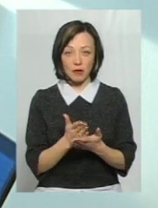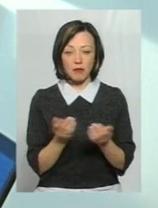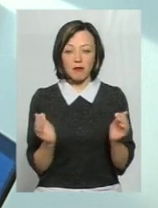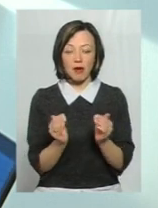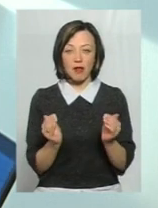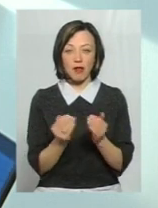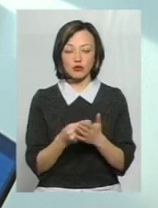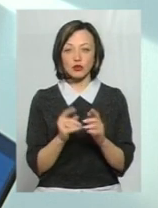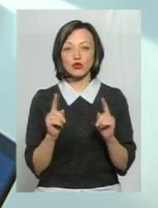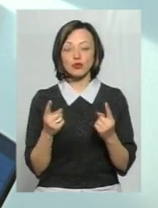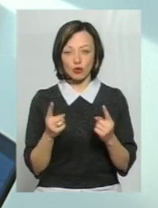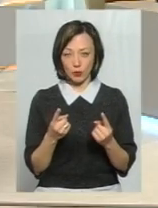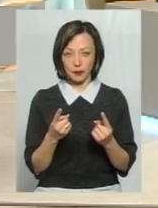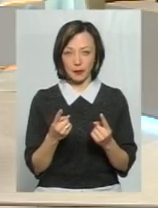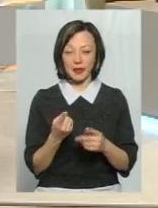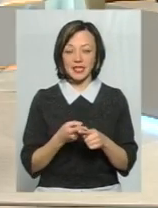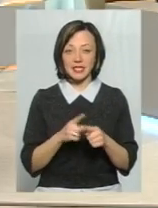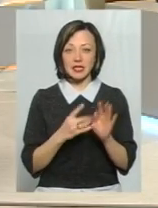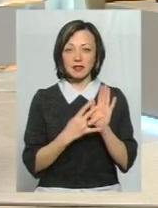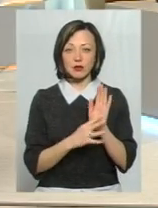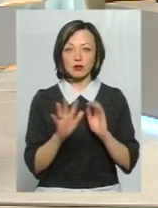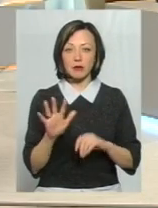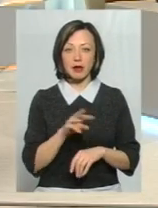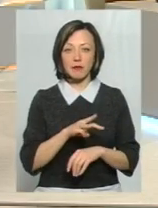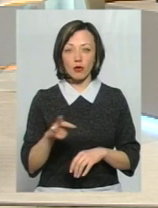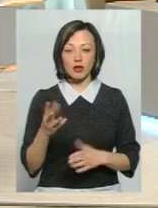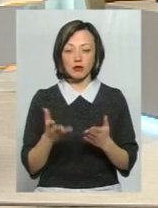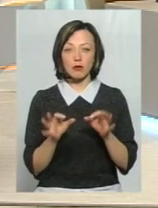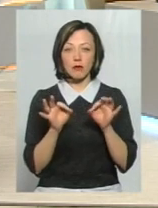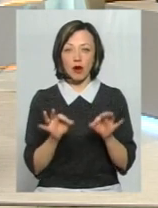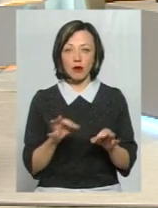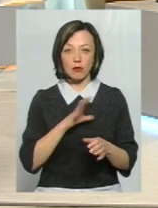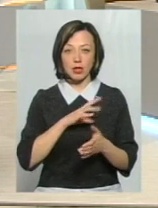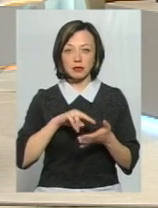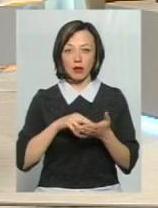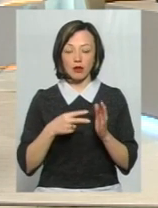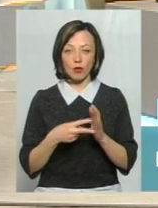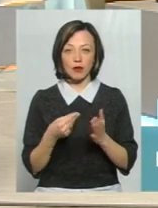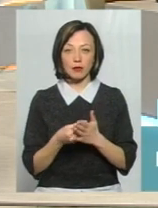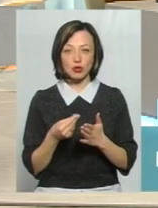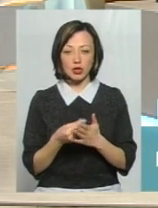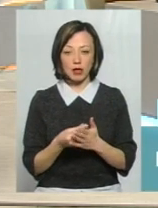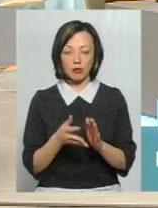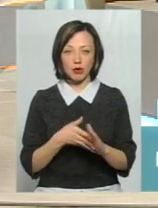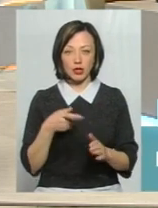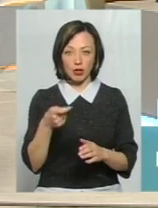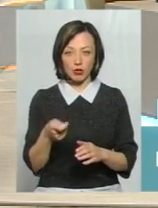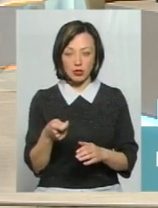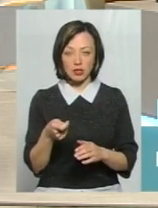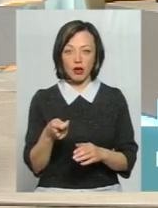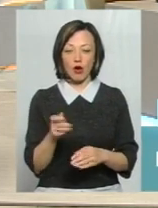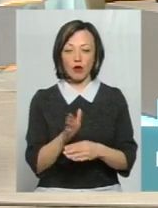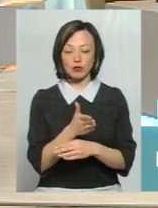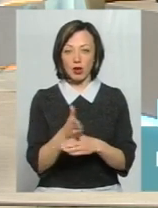сума. Чому? Тому що ці 95 мільйонів, якщо б правильно було спланований бюджет, які подаються розпорядники